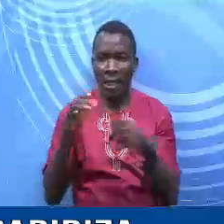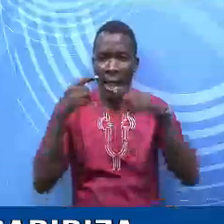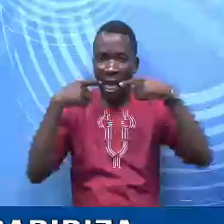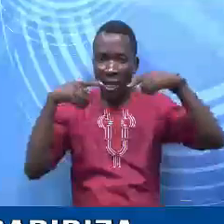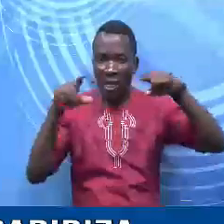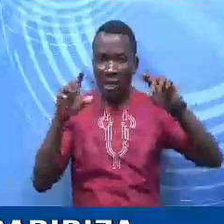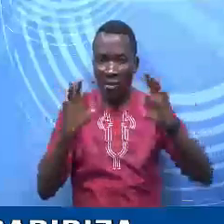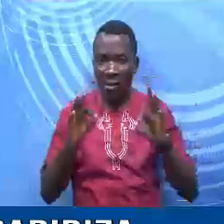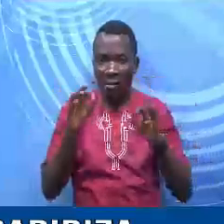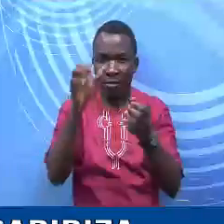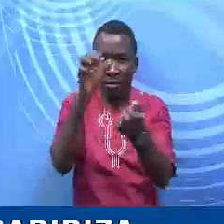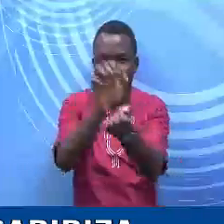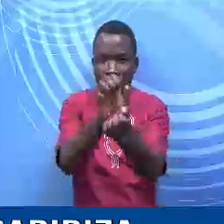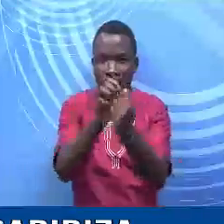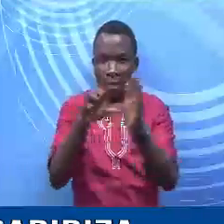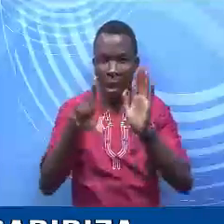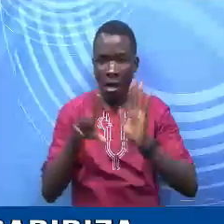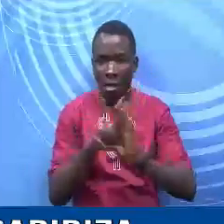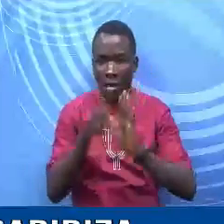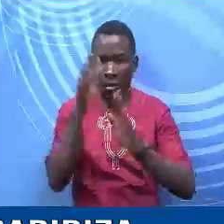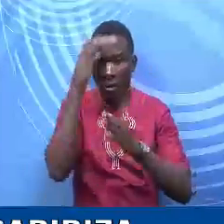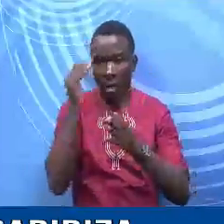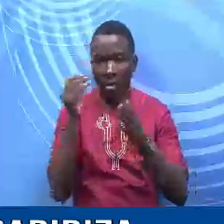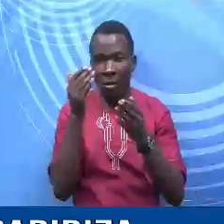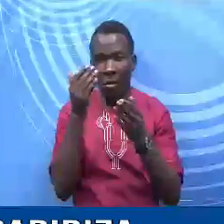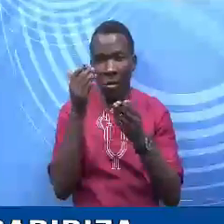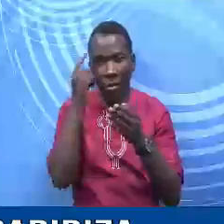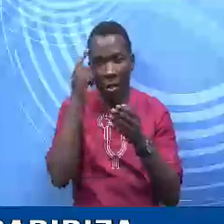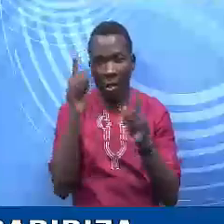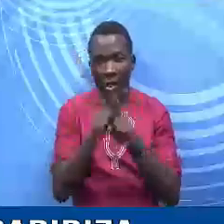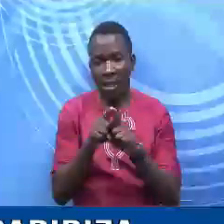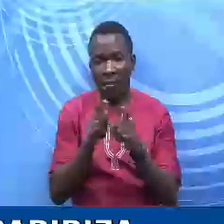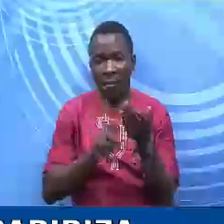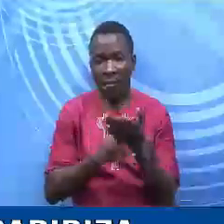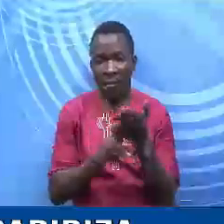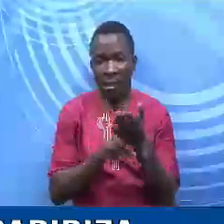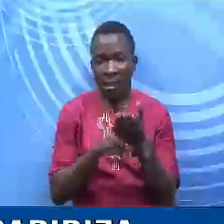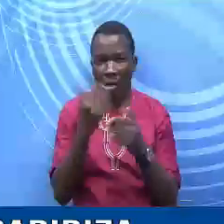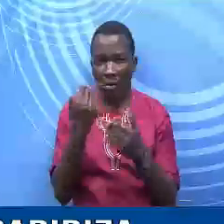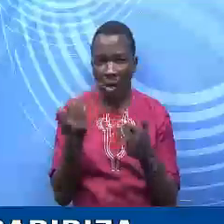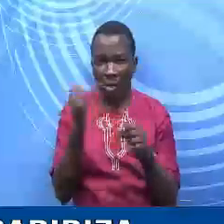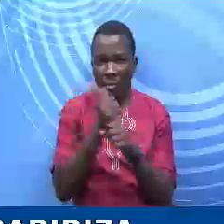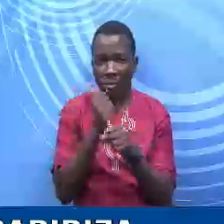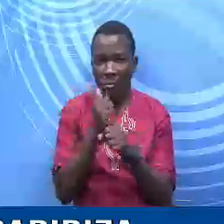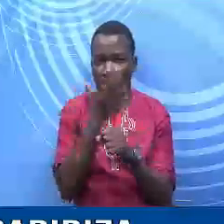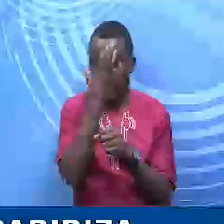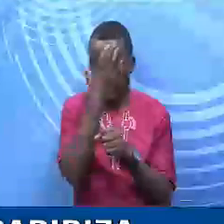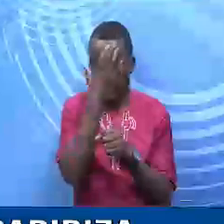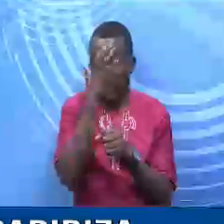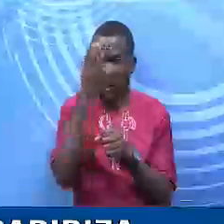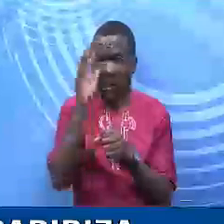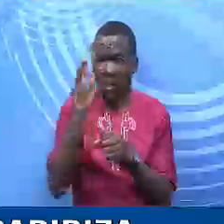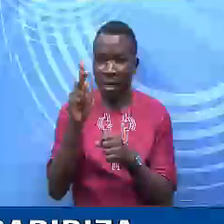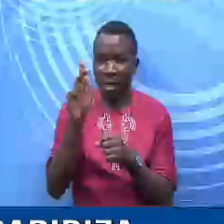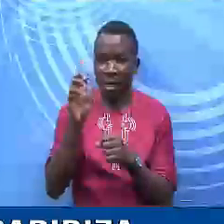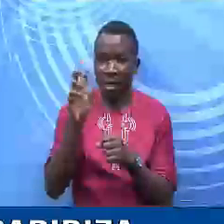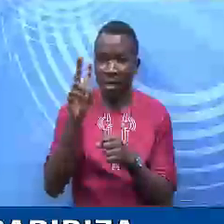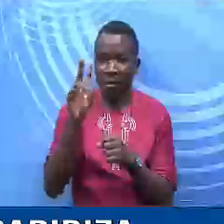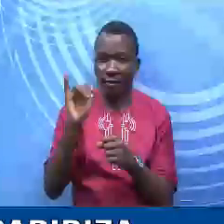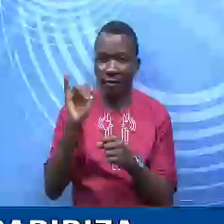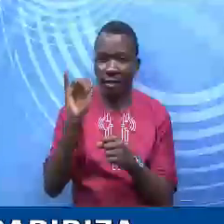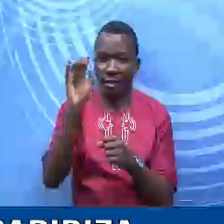bihanirwa n'amategeko kuko bifatwa nko gukoresha umwana imirimo y'urukoza soni. Ibarusha imwe biho iki? Kevin Christian, BTN